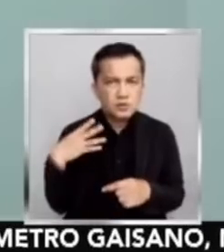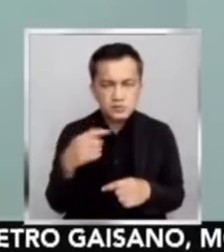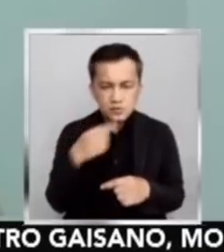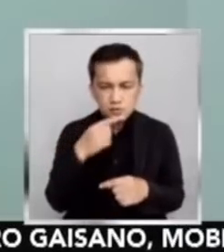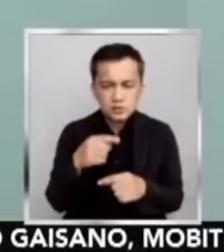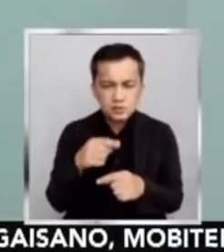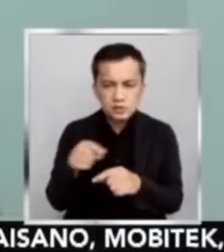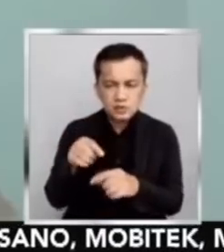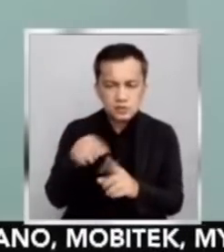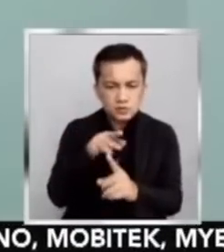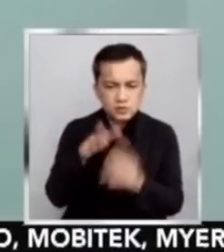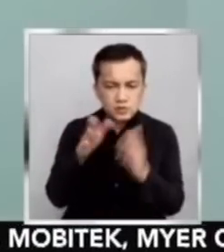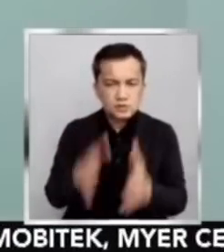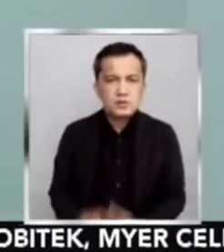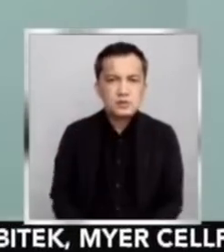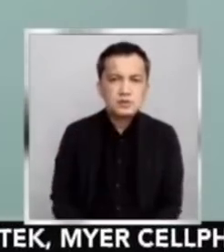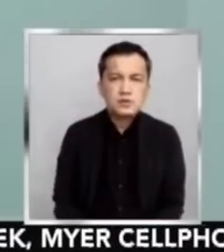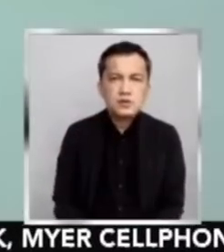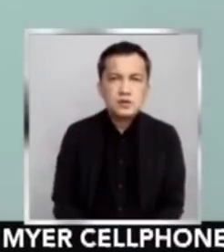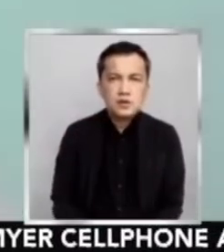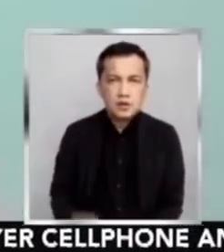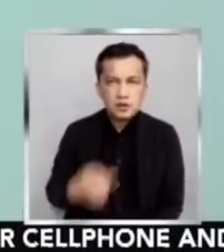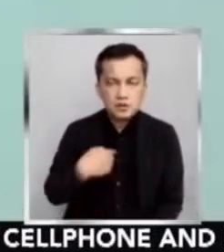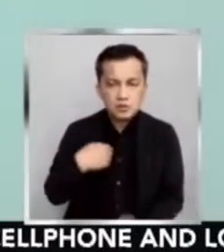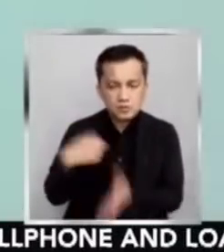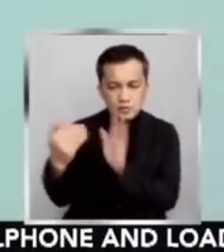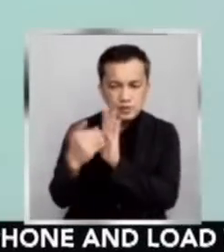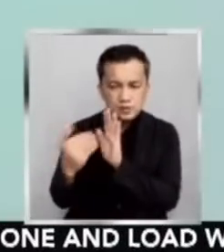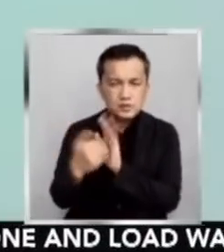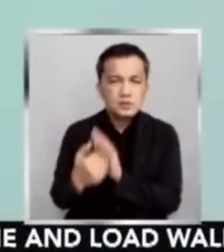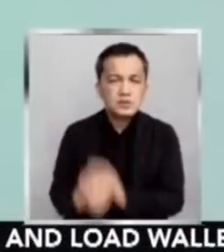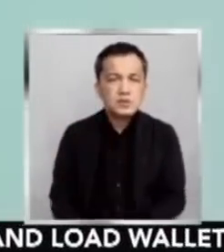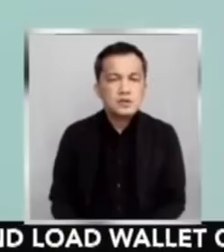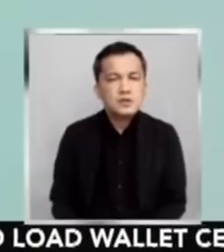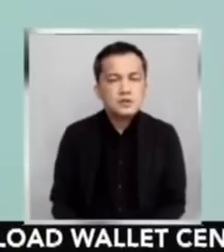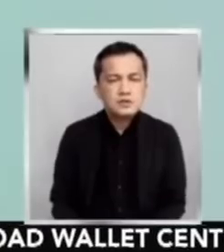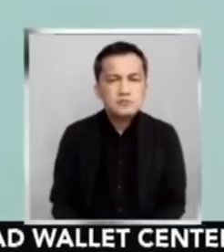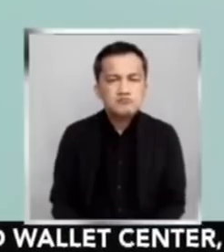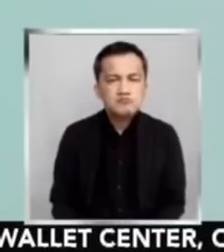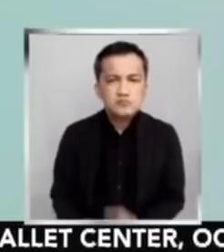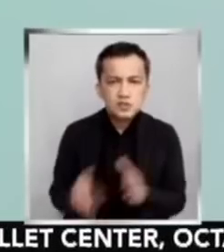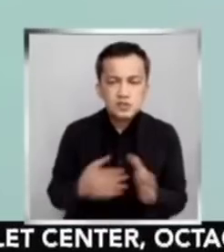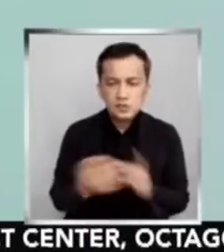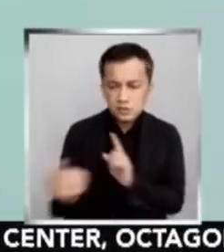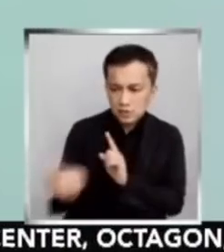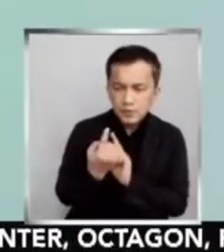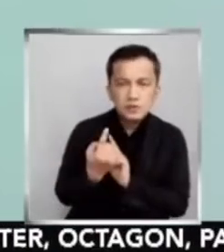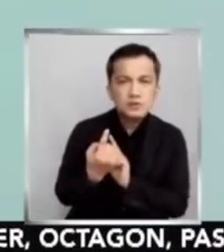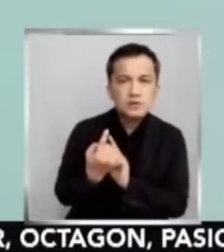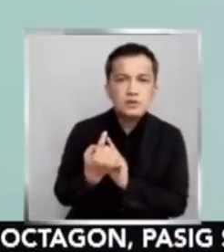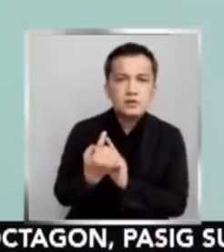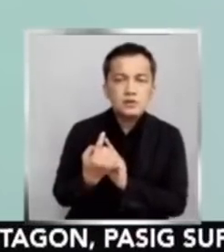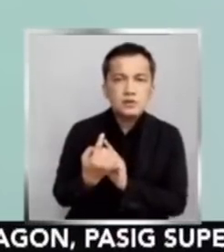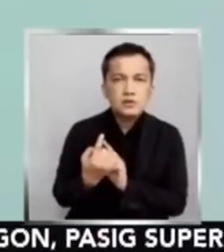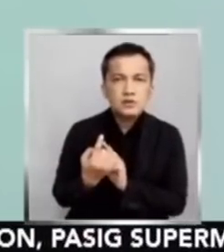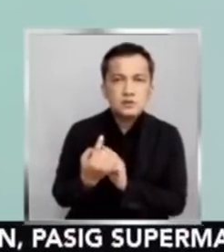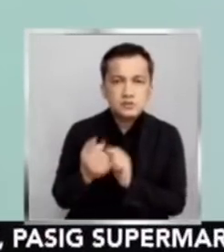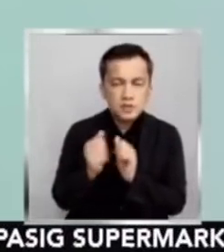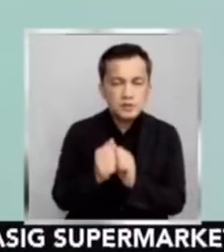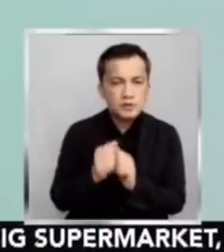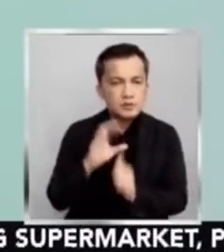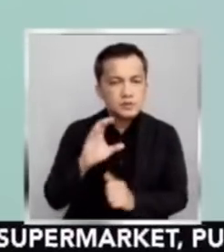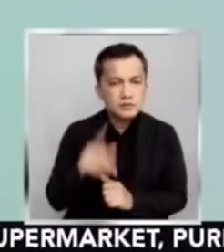kasi ako yung pagagalitan. Sabay, lapit niya, kasama yung phone niya, sabi